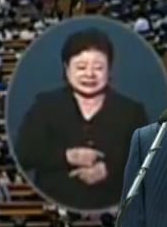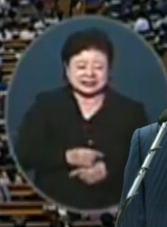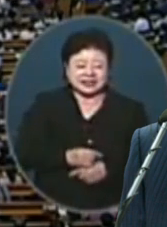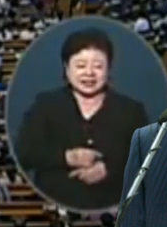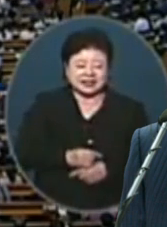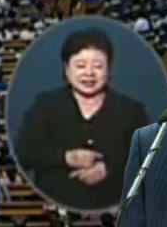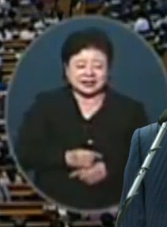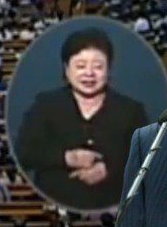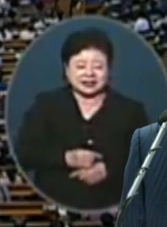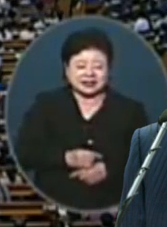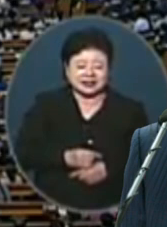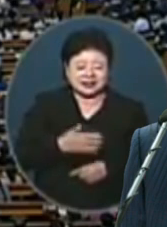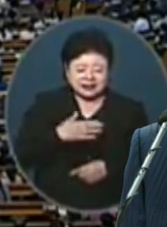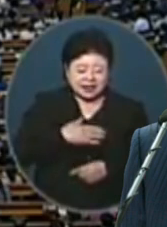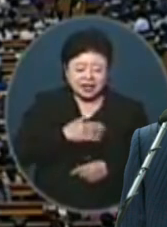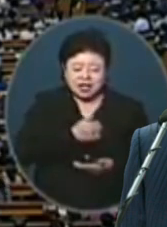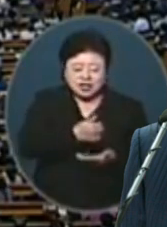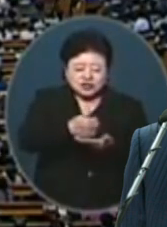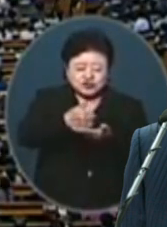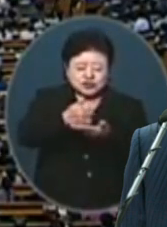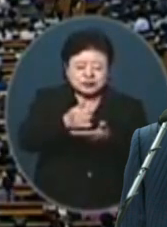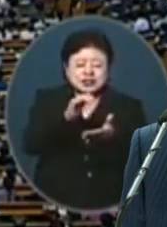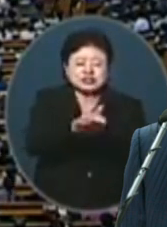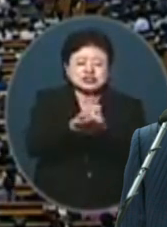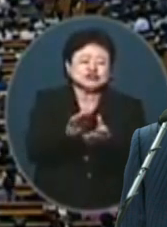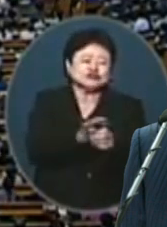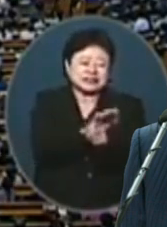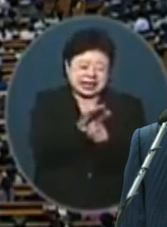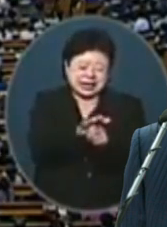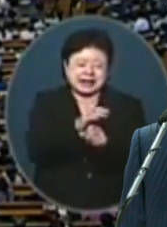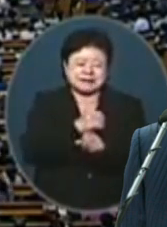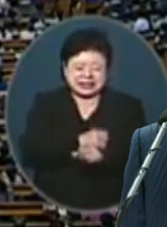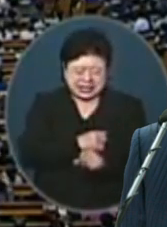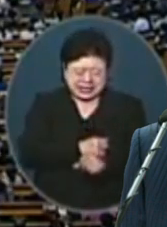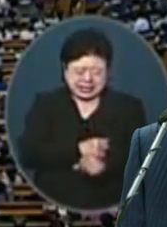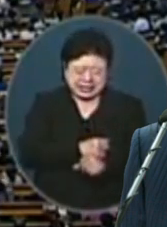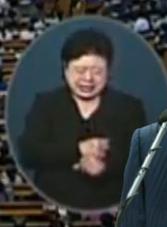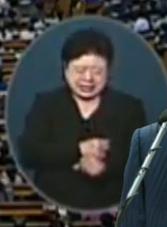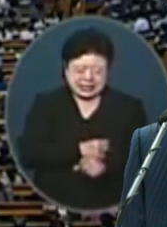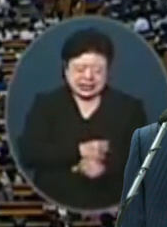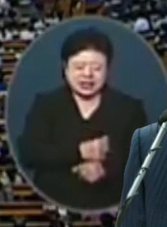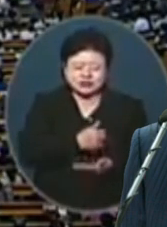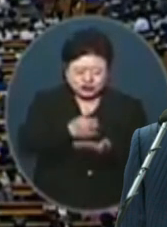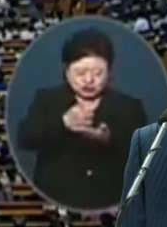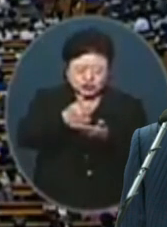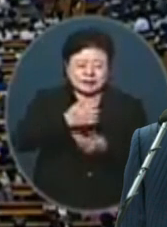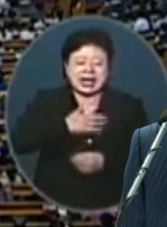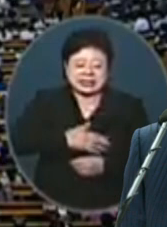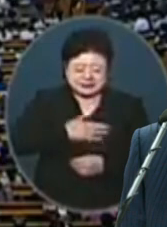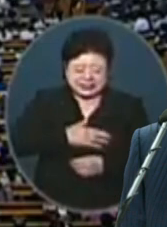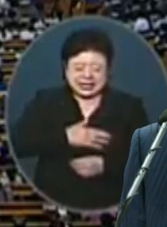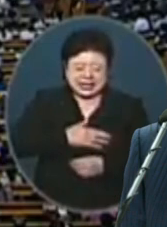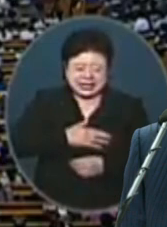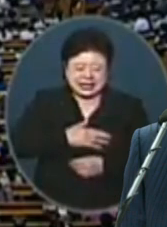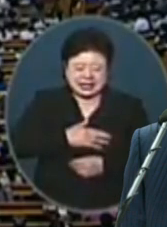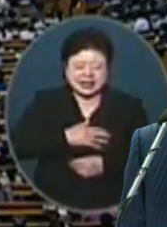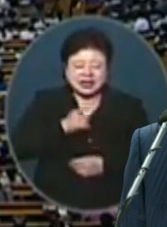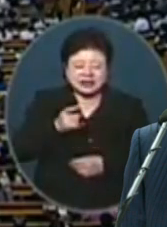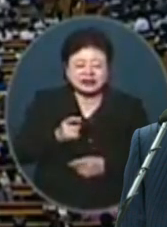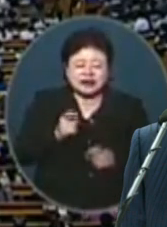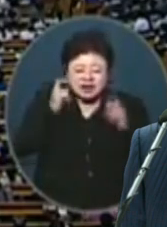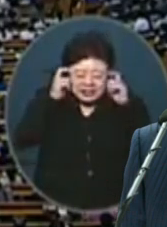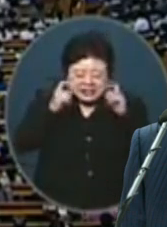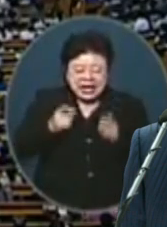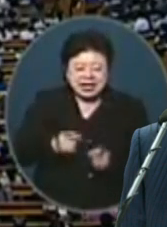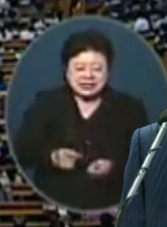예, 나는 주님을 친구로서 사랑하는 줄 주님께서 아시나이다. 내